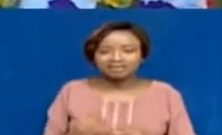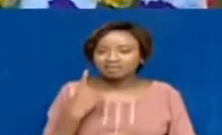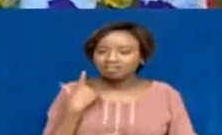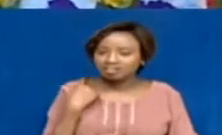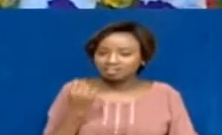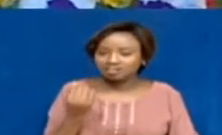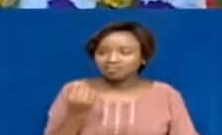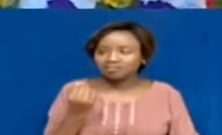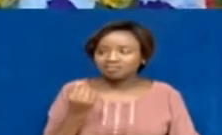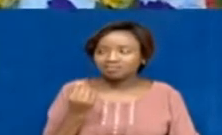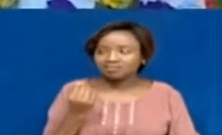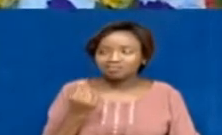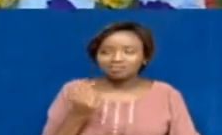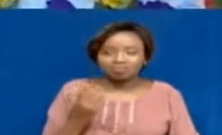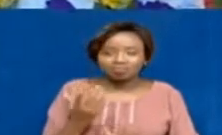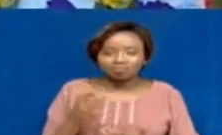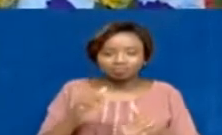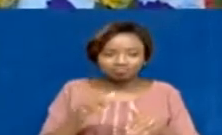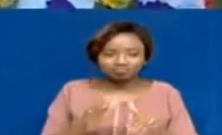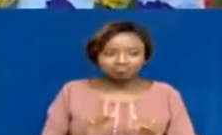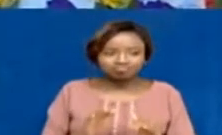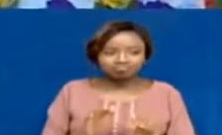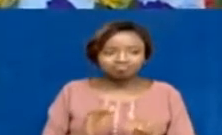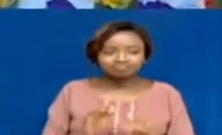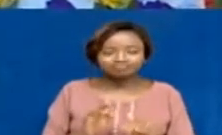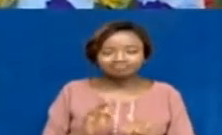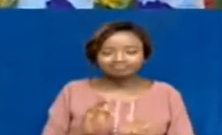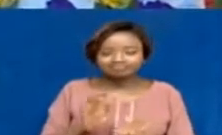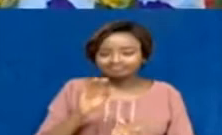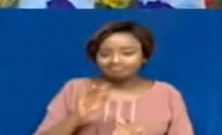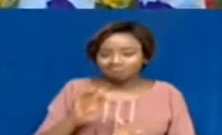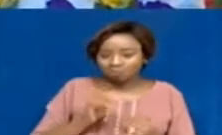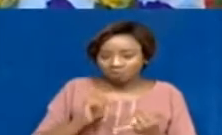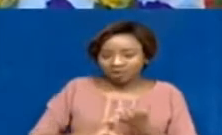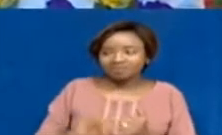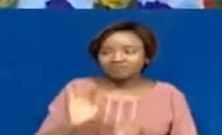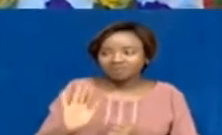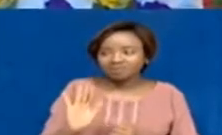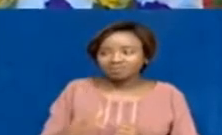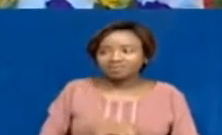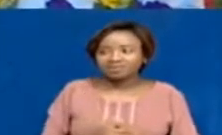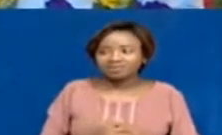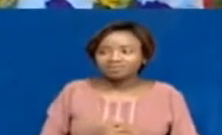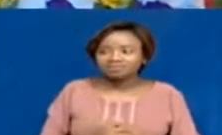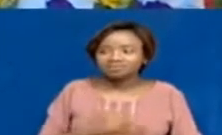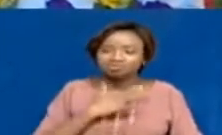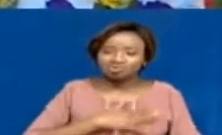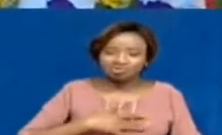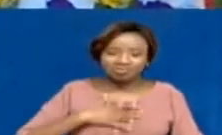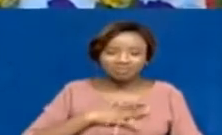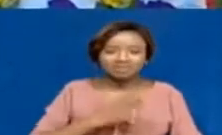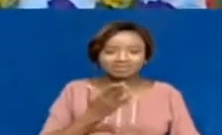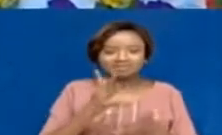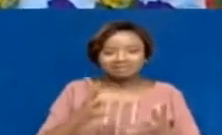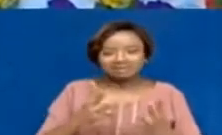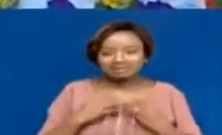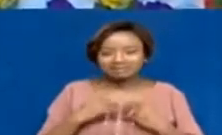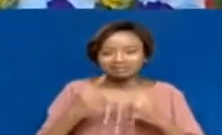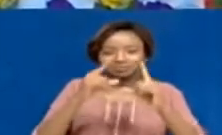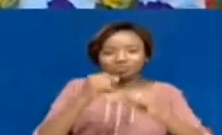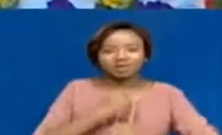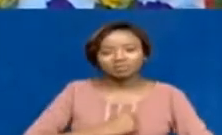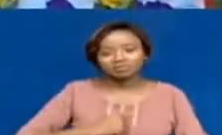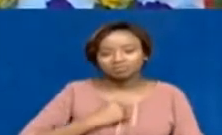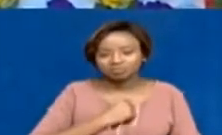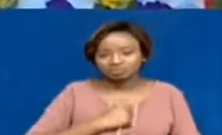tukimsindikiza mama wa boma hili. Kwa hivyo, accept our condolences, our